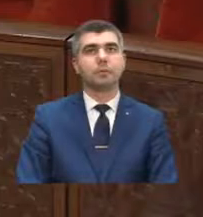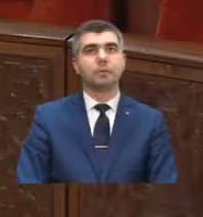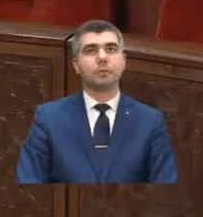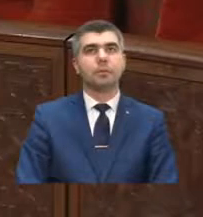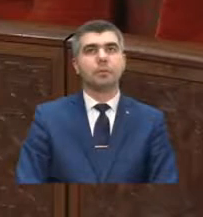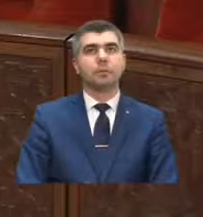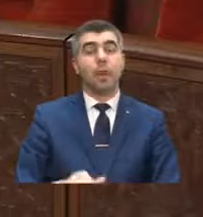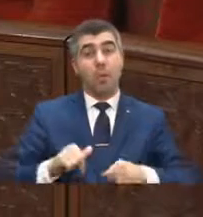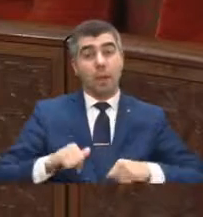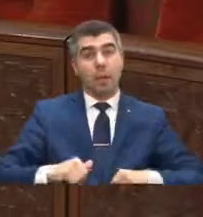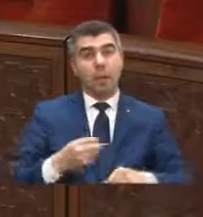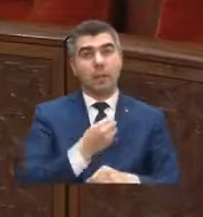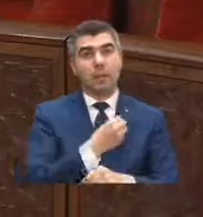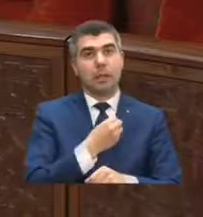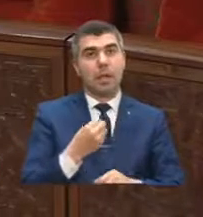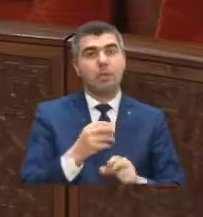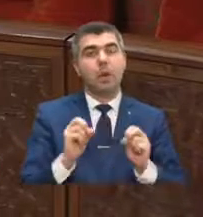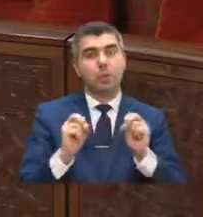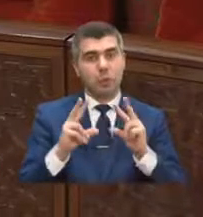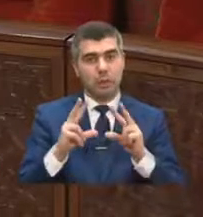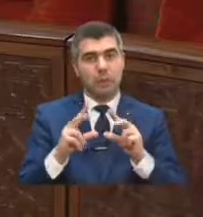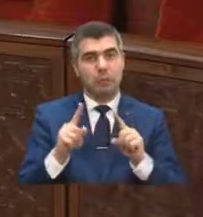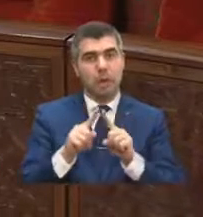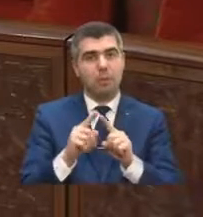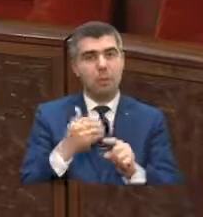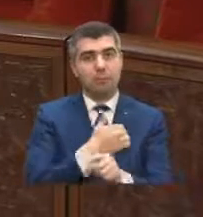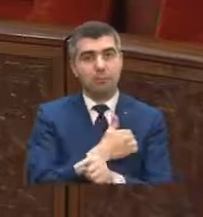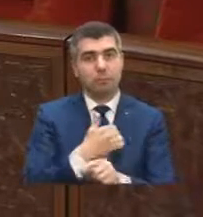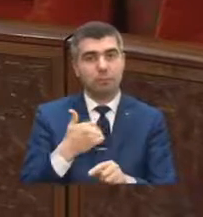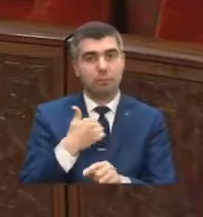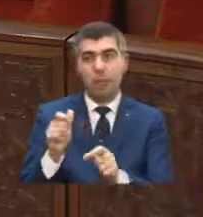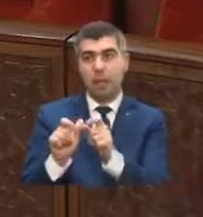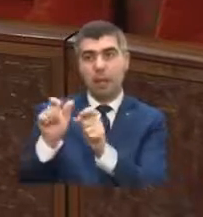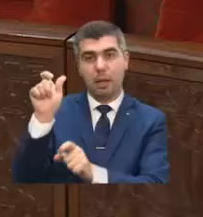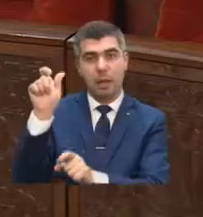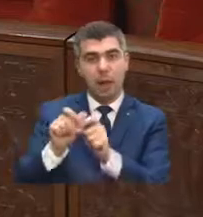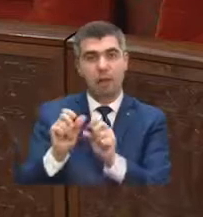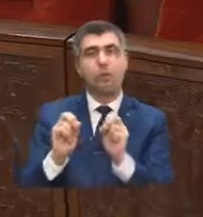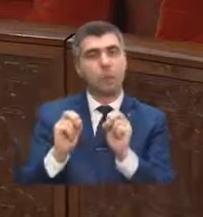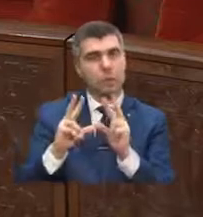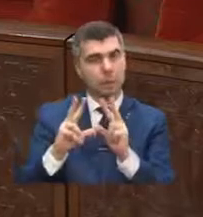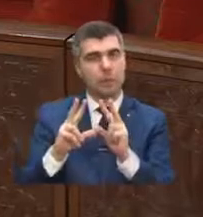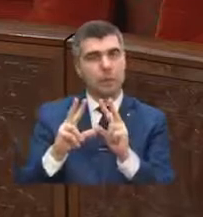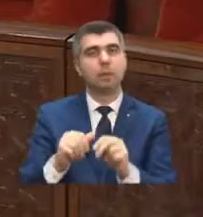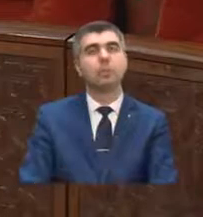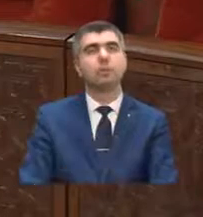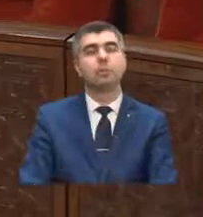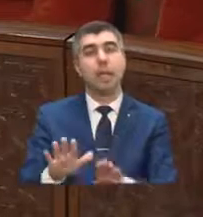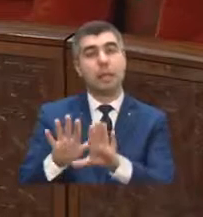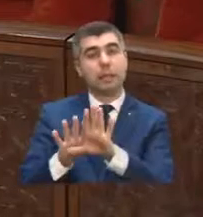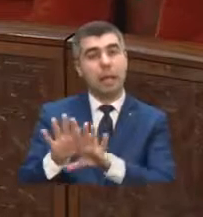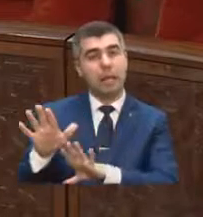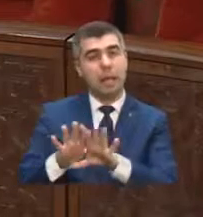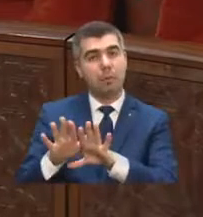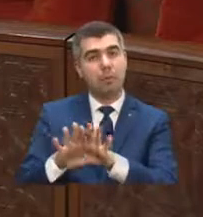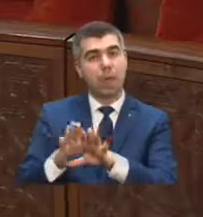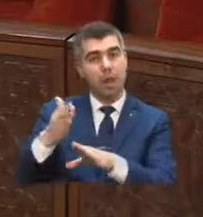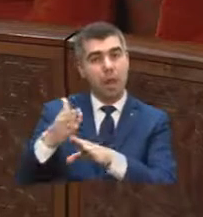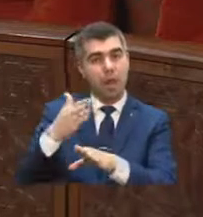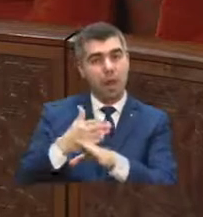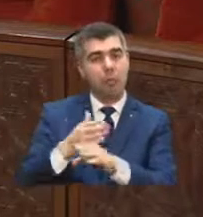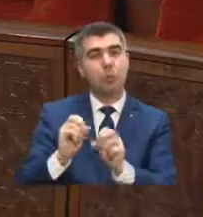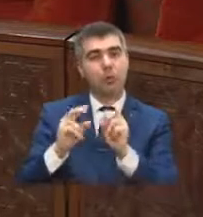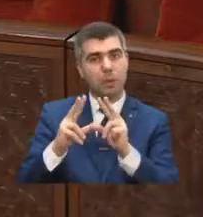وزارة الصحة فعلا مسؤولة عن صحة المواطن ومسؤولة عن الصحة العمومية، والتدابير السباقية تخادت، وهذه